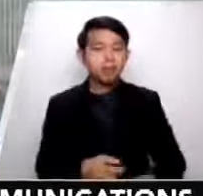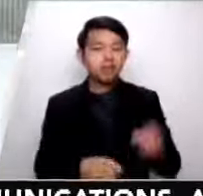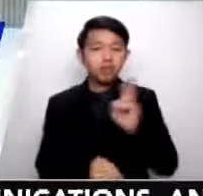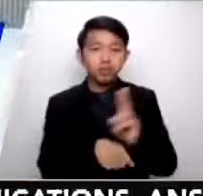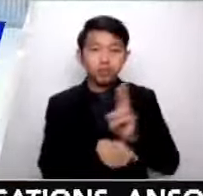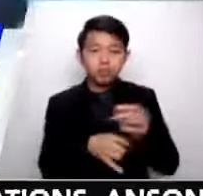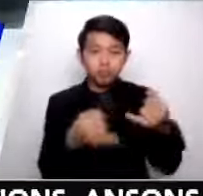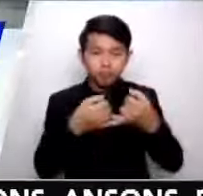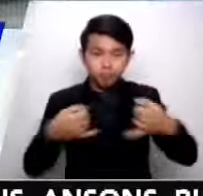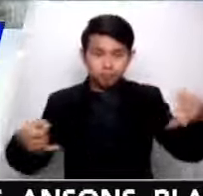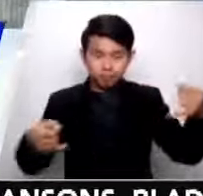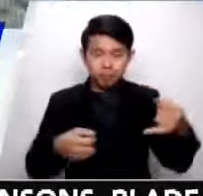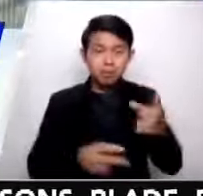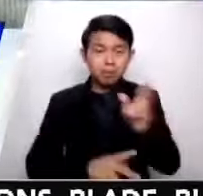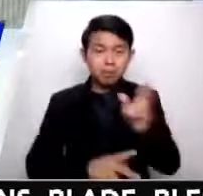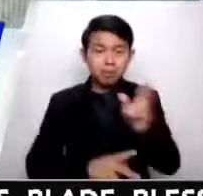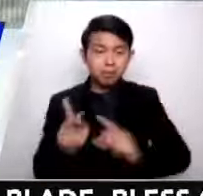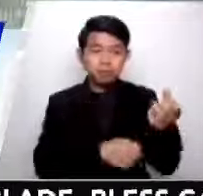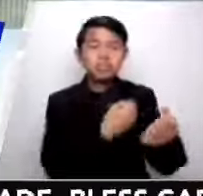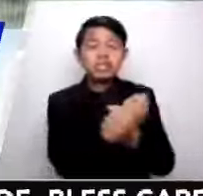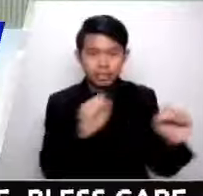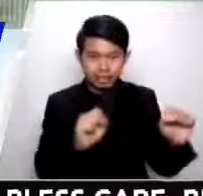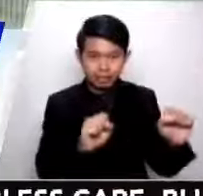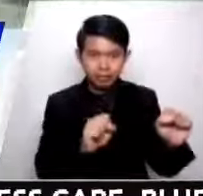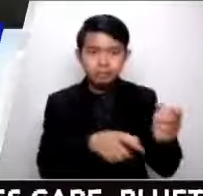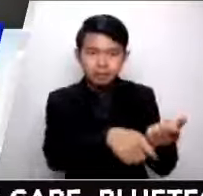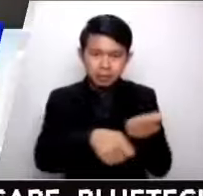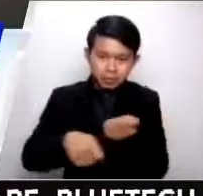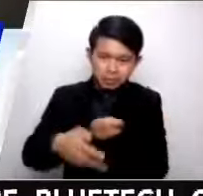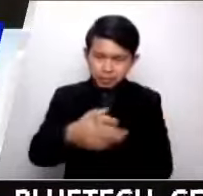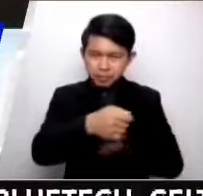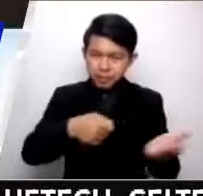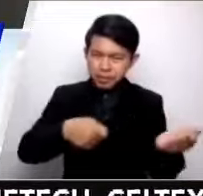ilang taga-barangay Kasili at barangay San Antonio sa Binian, Laguna.